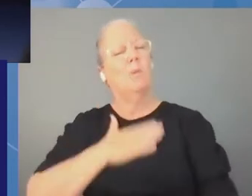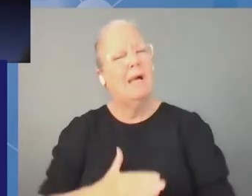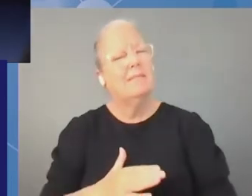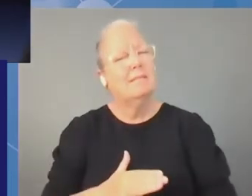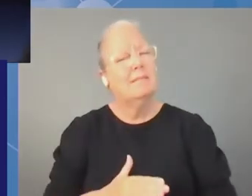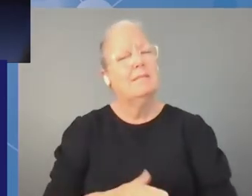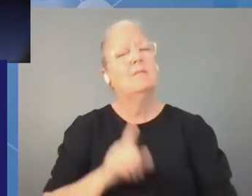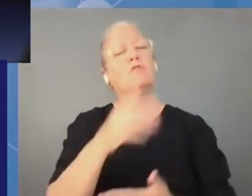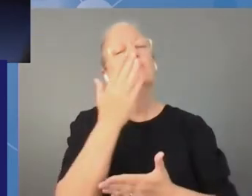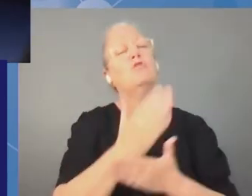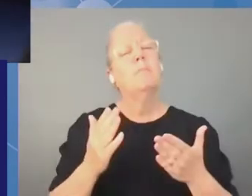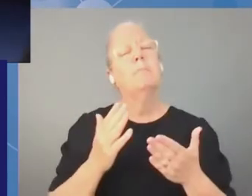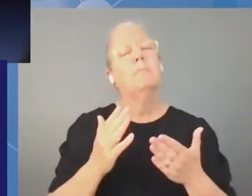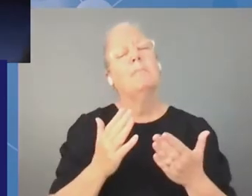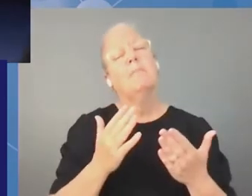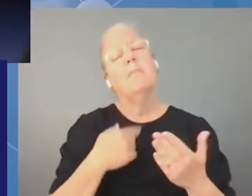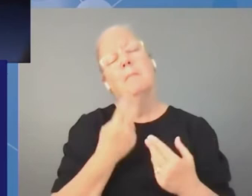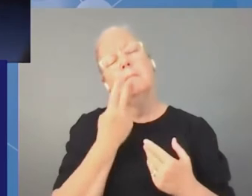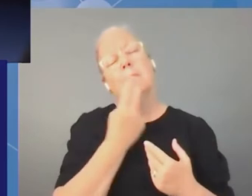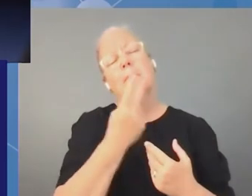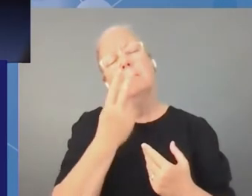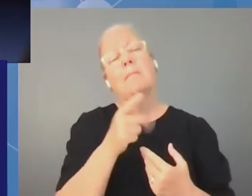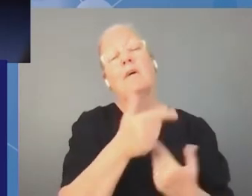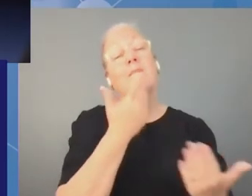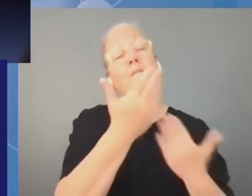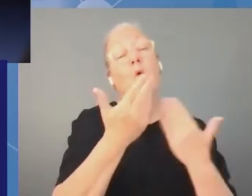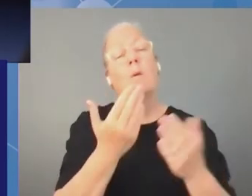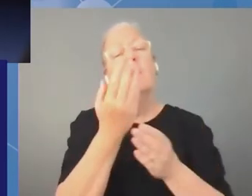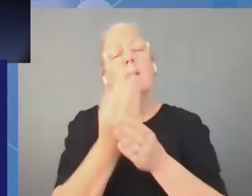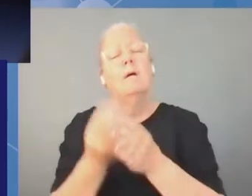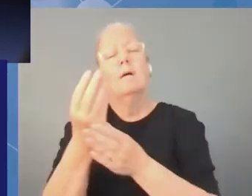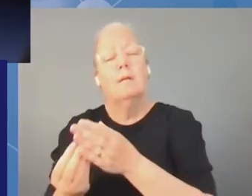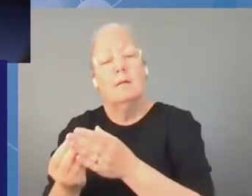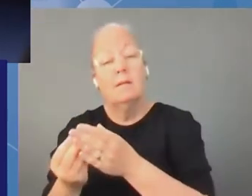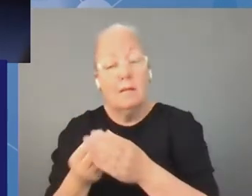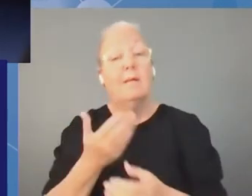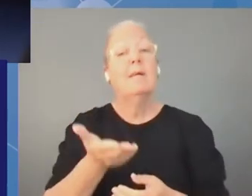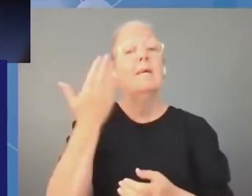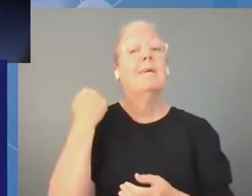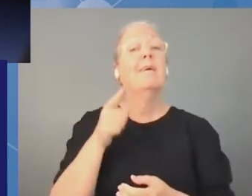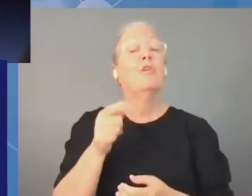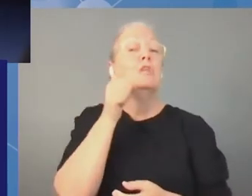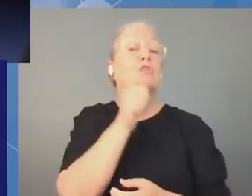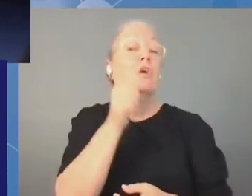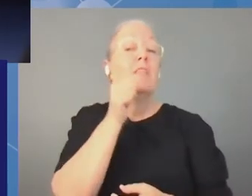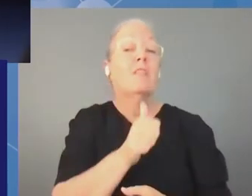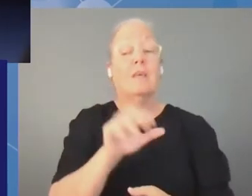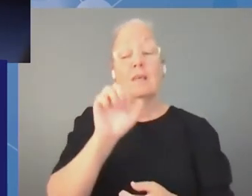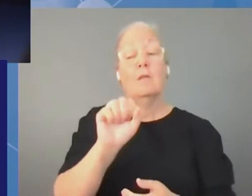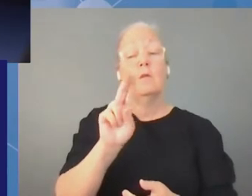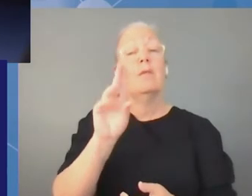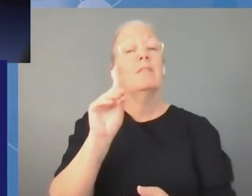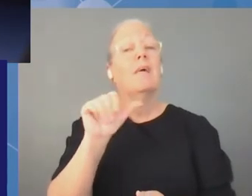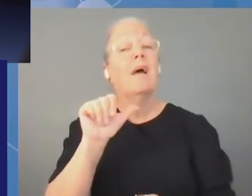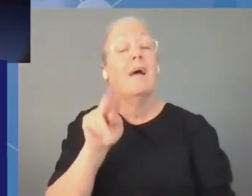像我们苏丹的这个我的妹子那边去讲过的吧，以互联网是对，特别是对青年的一个框